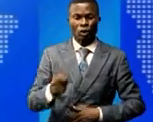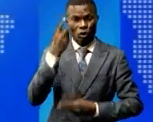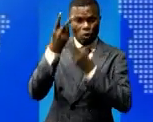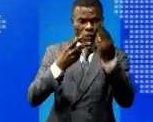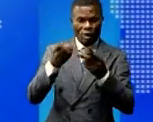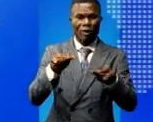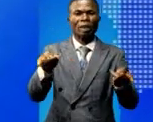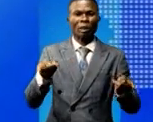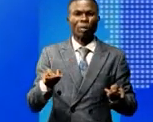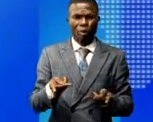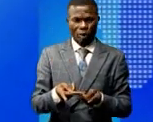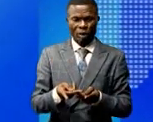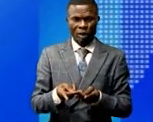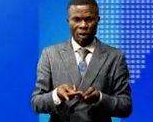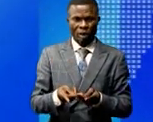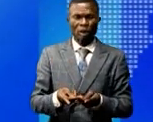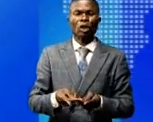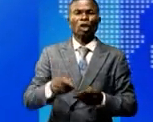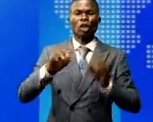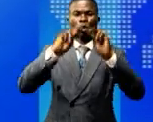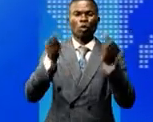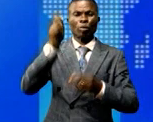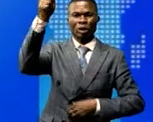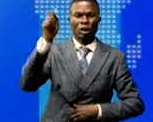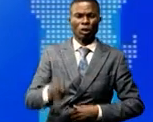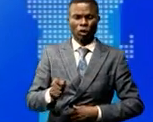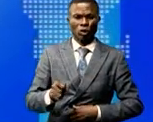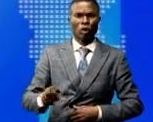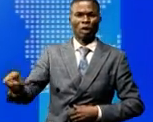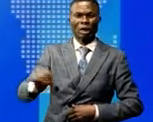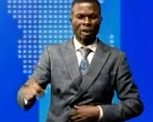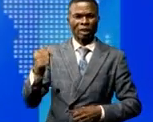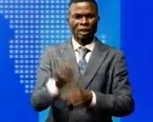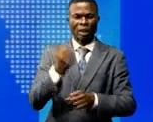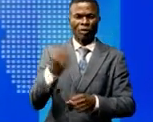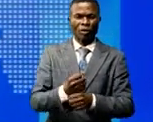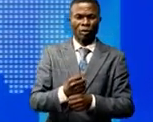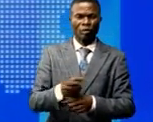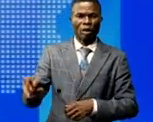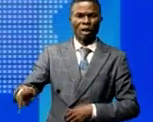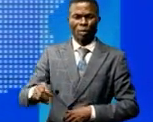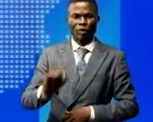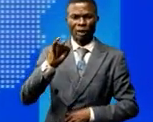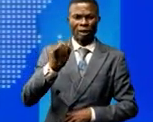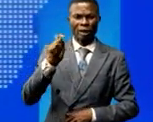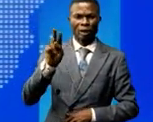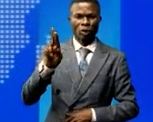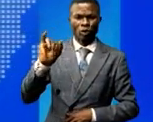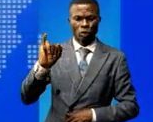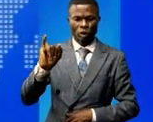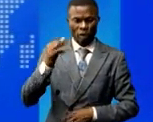d'inspection de l'état-major commandement du secteur opérationnel de la province de l'Ituri. Oscar Mbal, notre envoyé